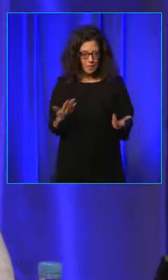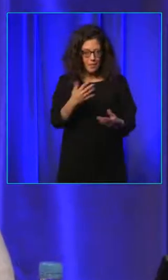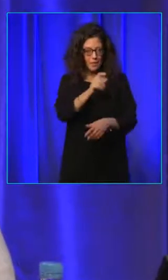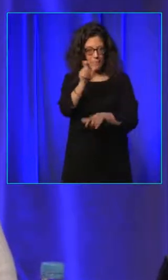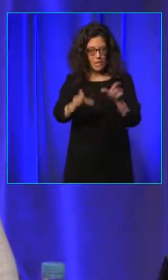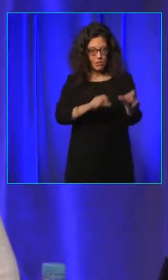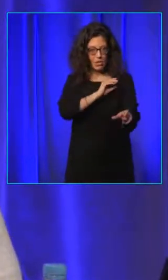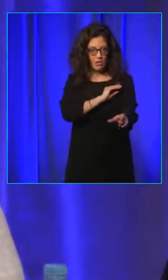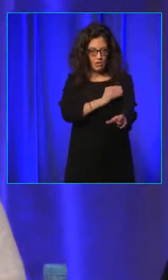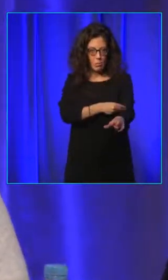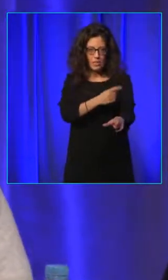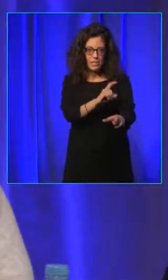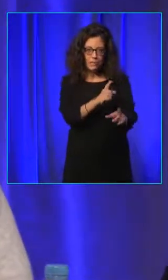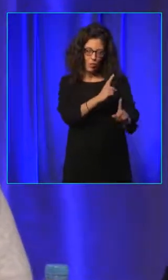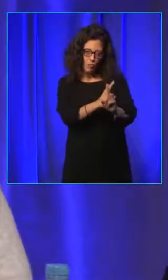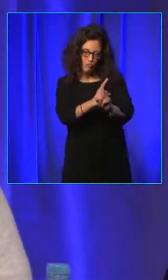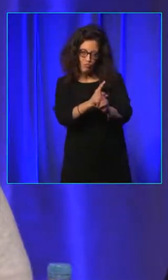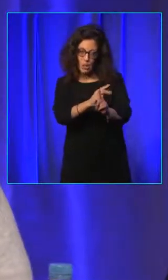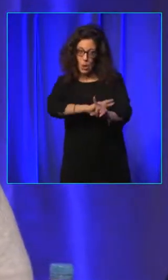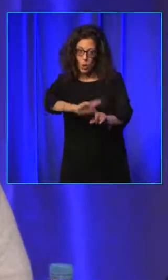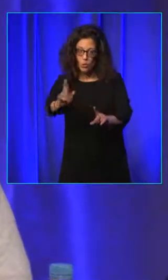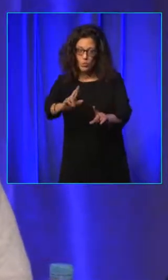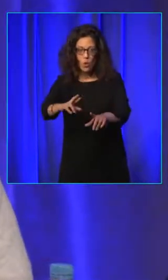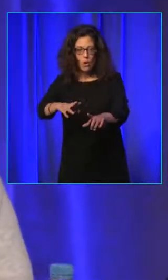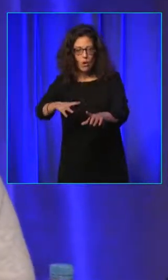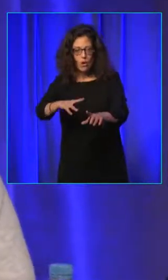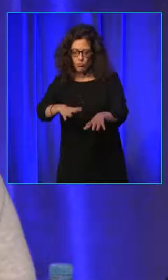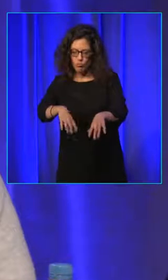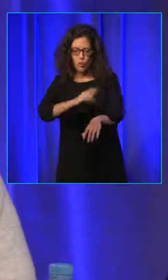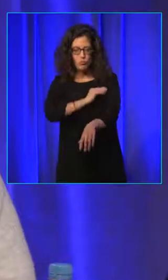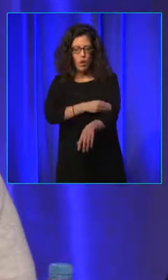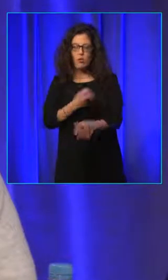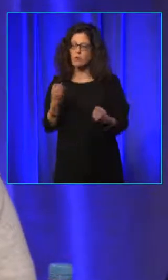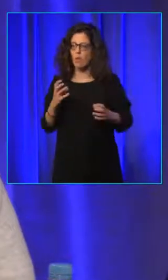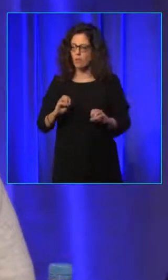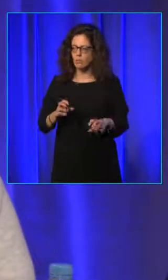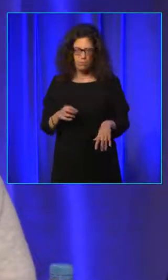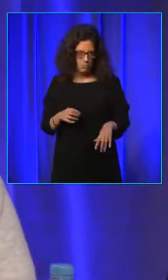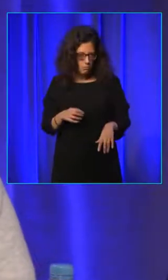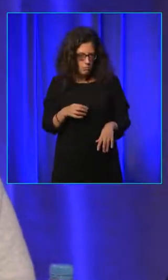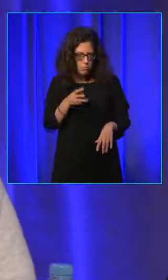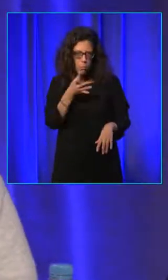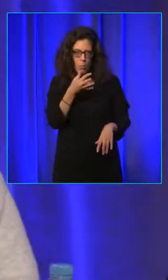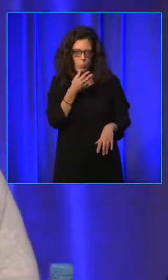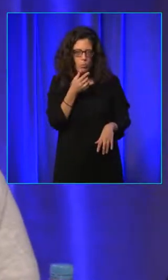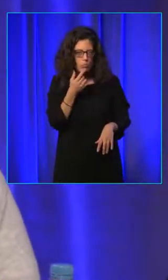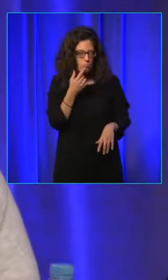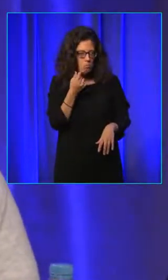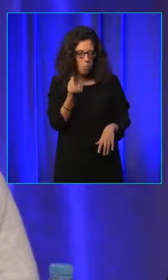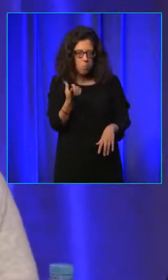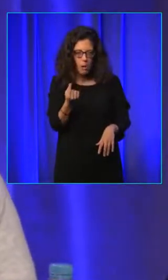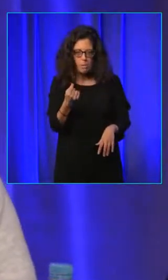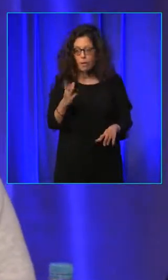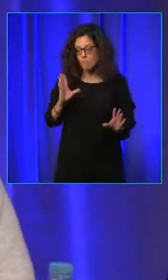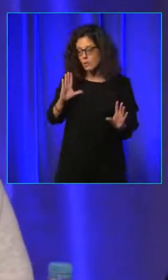et qui reviennent à l'entraînement, c'est vrai que l'entraîneur dit « Oh, c'est pas possible, ils reprennent super vite. » Bon, je dis, c'est